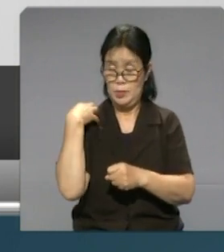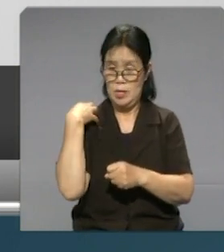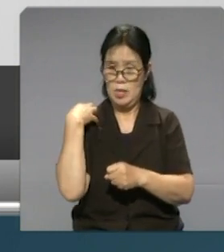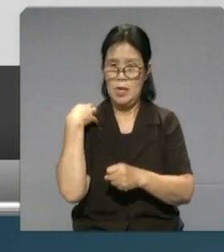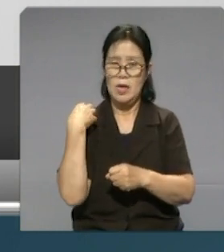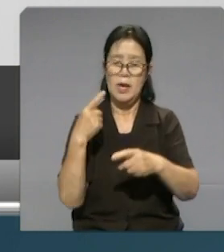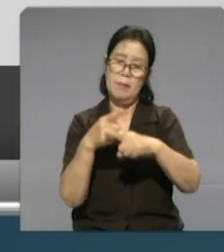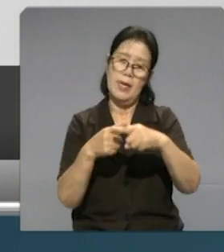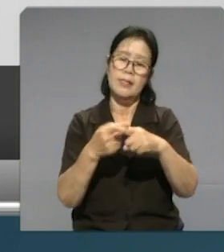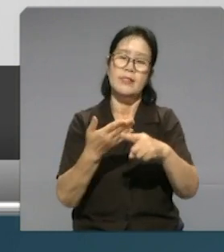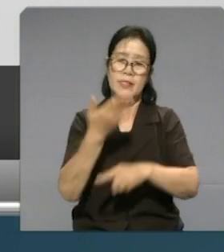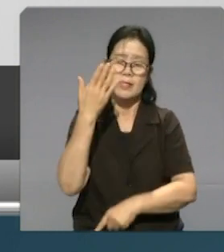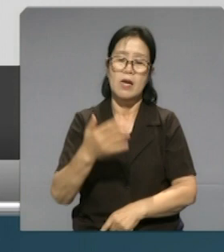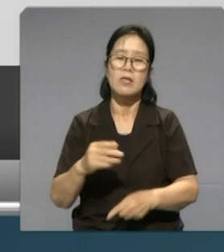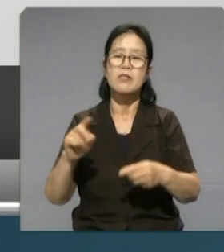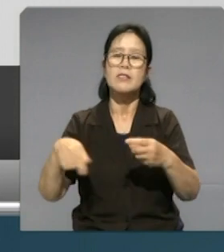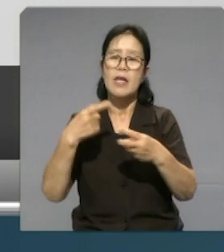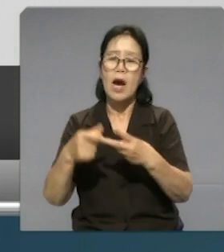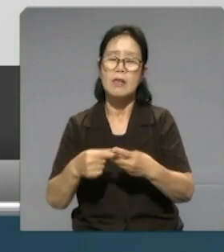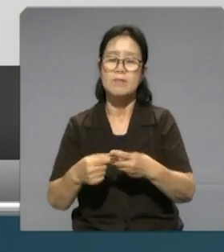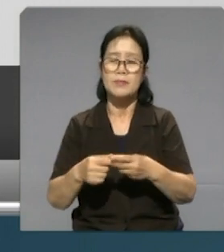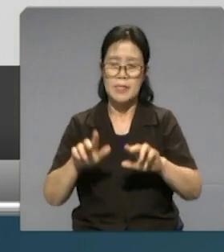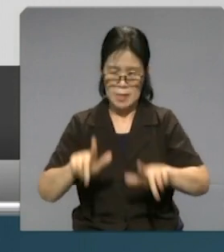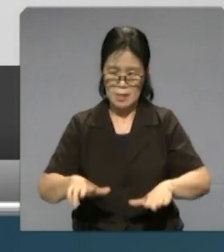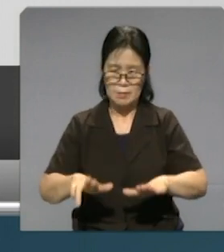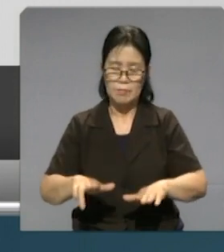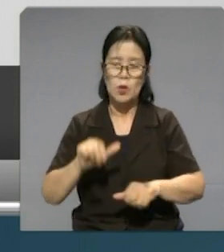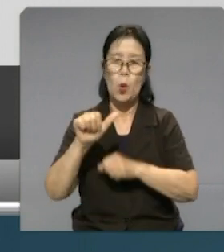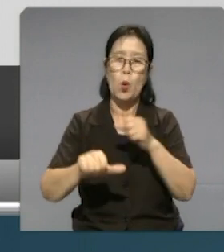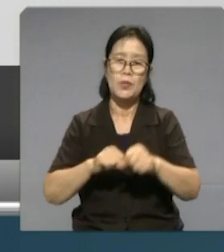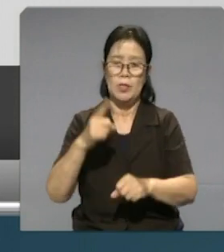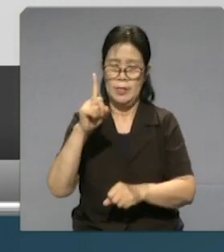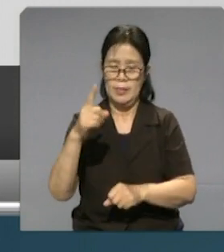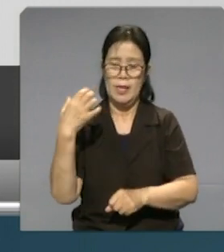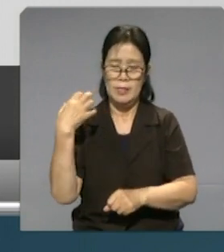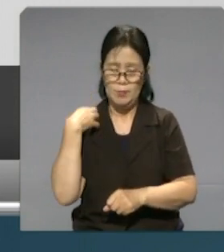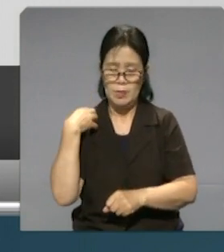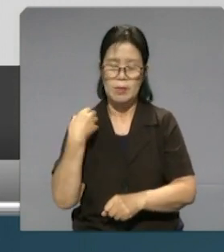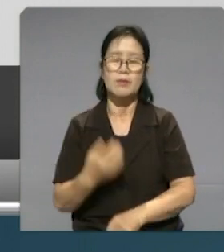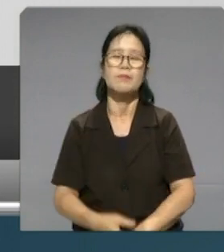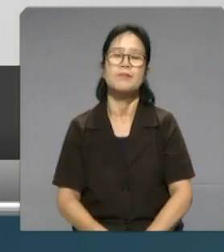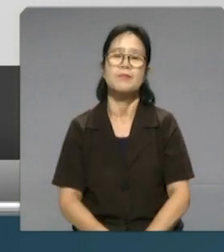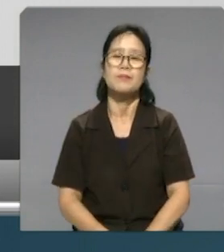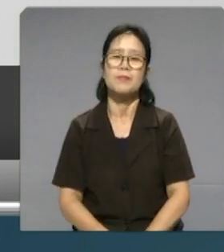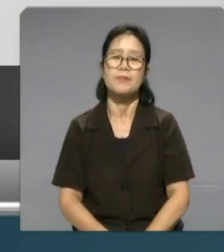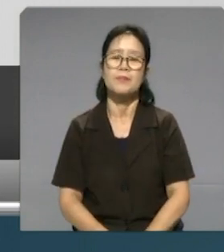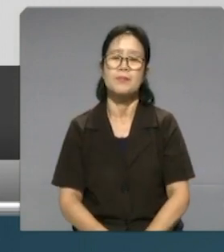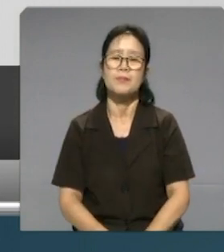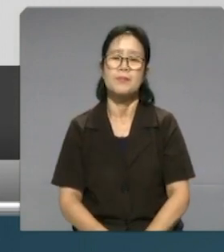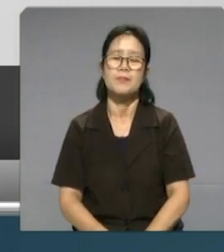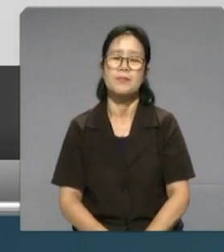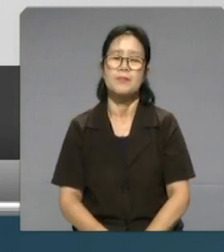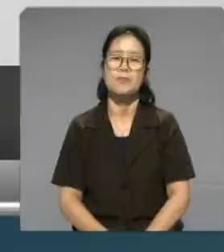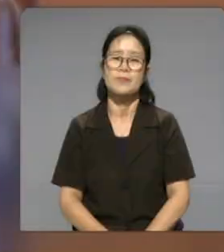응답자의 절반 이상, 그 뒤를 현행 5년 단임제가 이은 것으로 조사됐습니다.